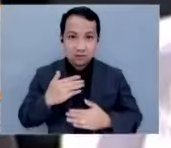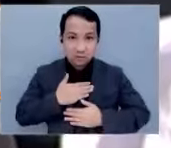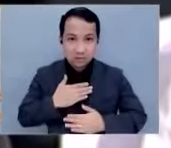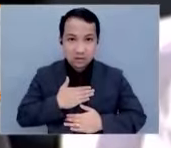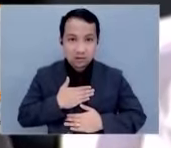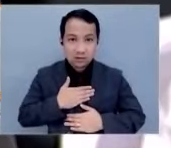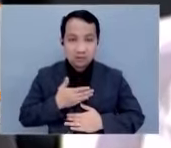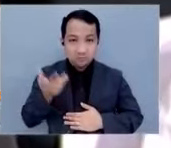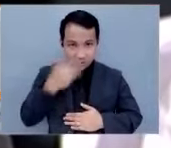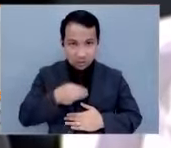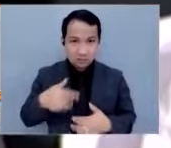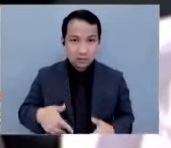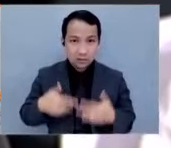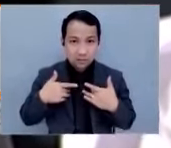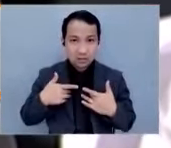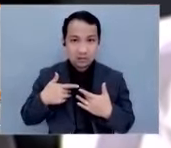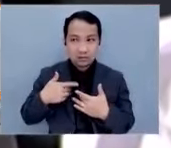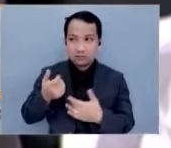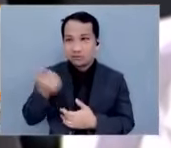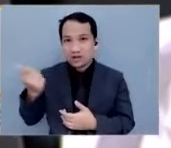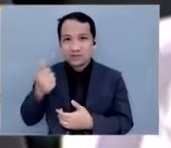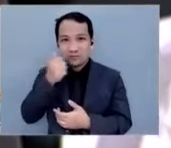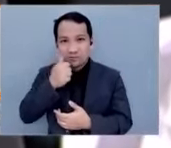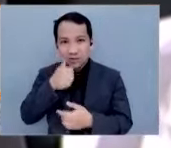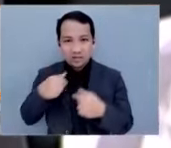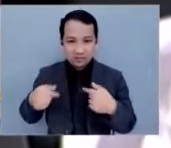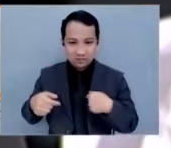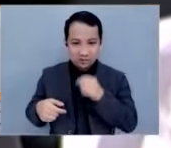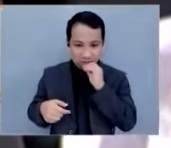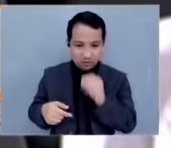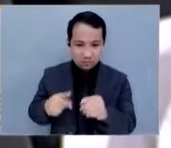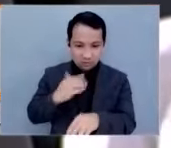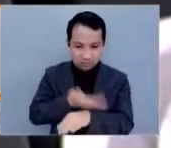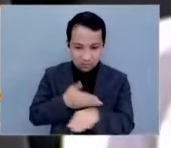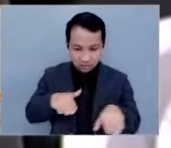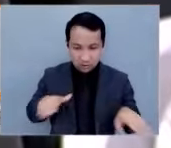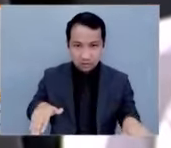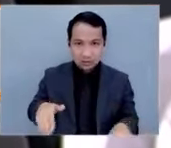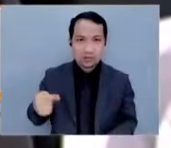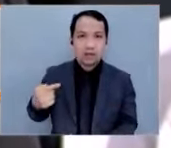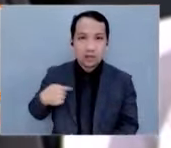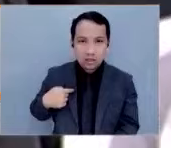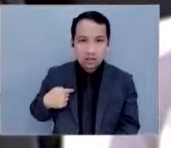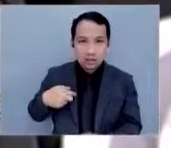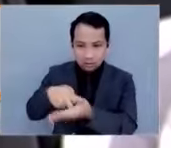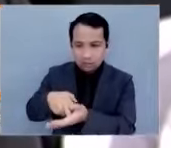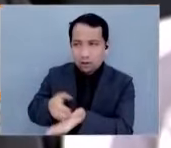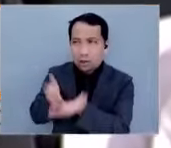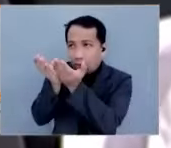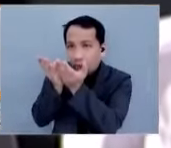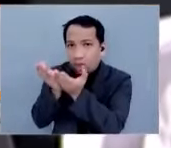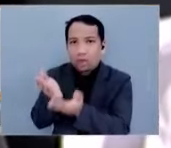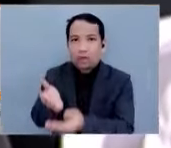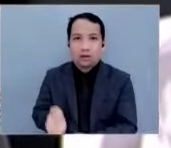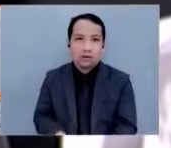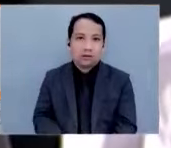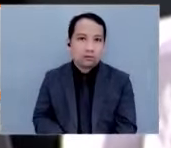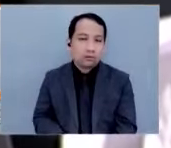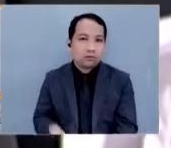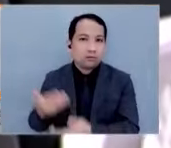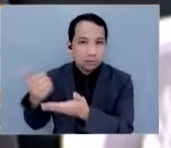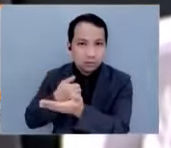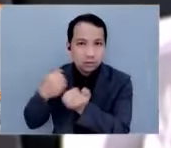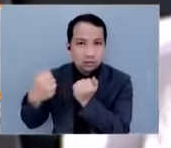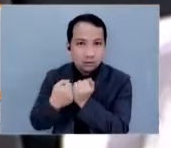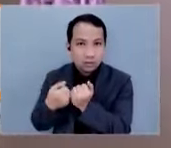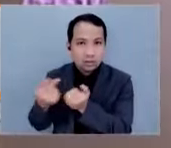buhay nila ng kabit niya habang kami ng mga anak ko halos maniklohod at magbakaawa para lang bigyan niya